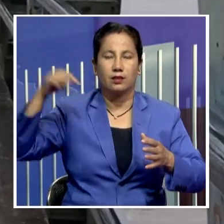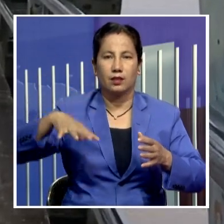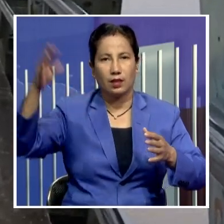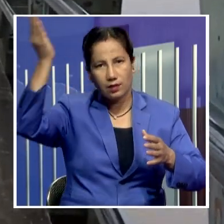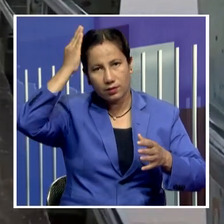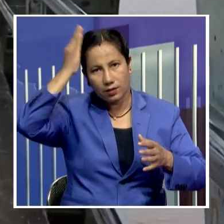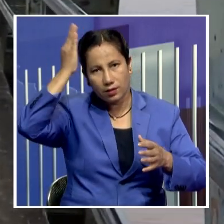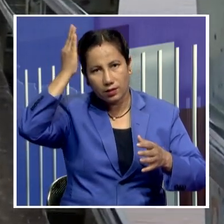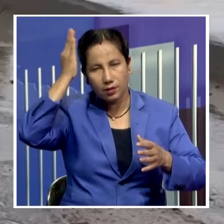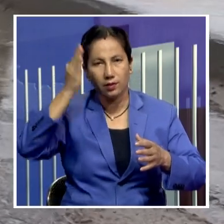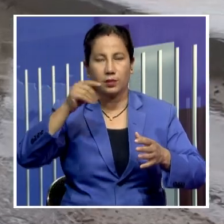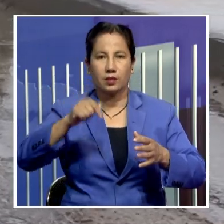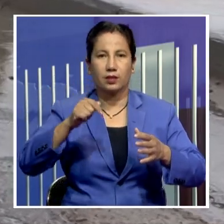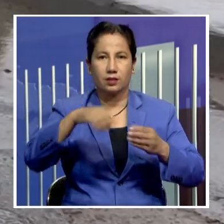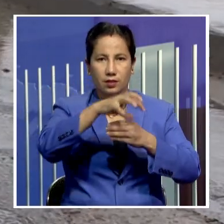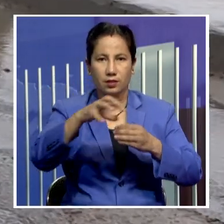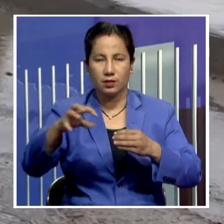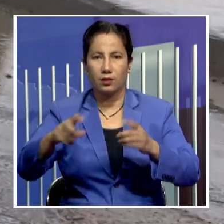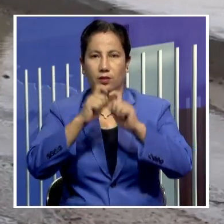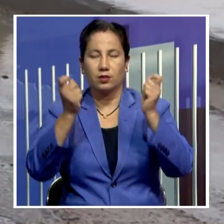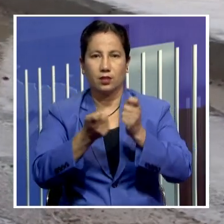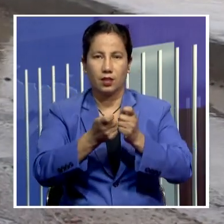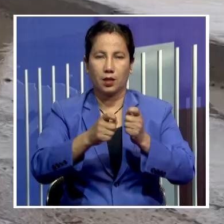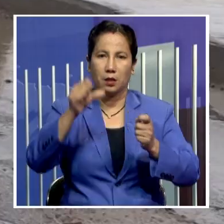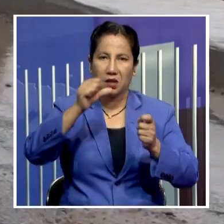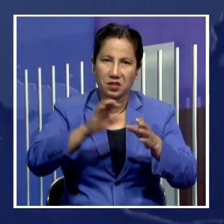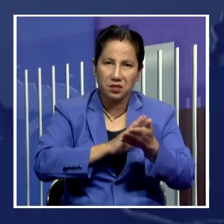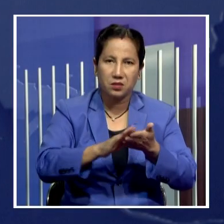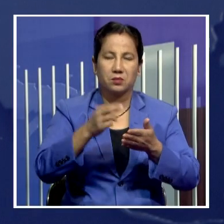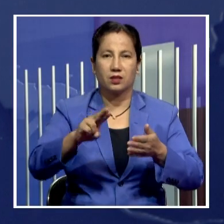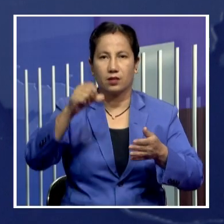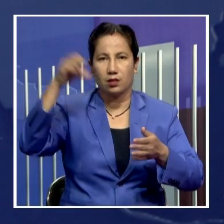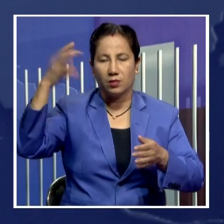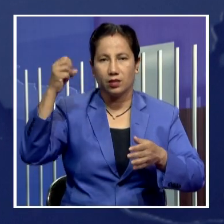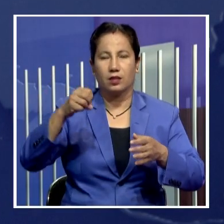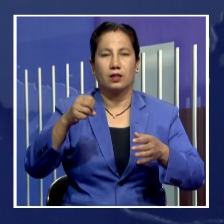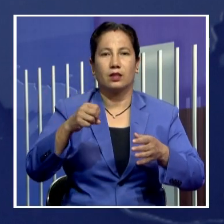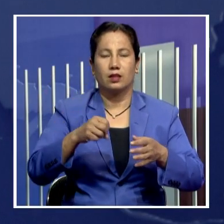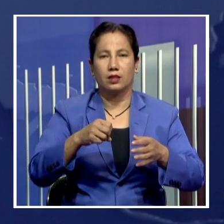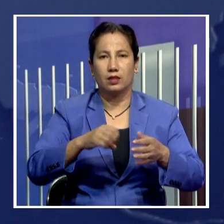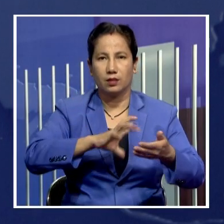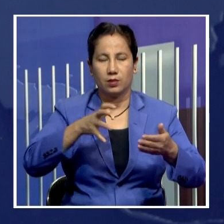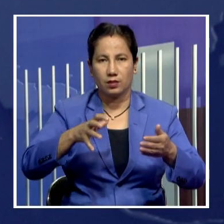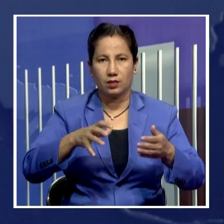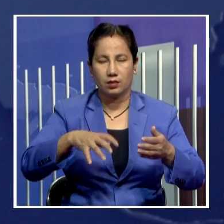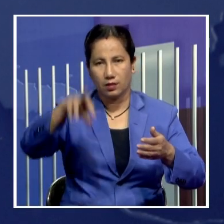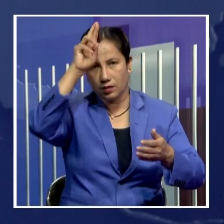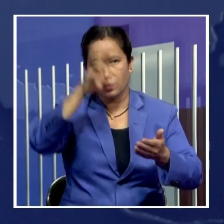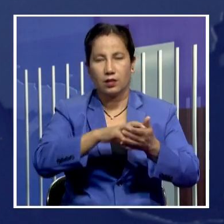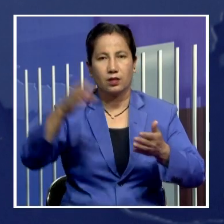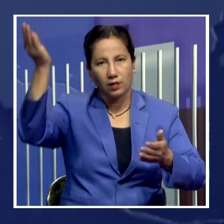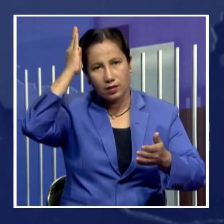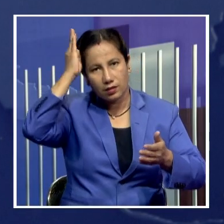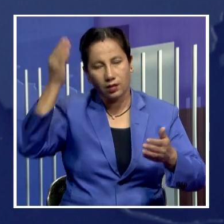धनगढीमा भने र त्यस आसपासका क्षेत्र जलमग्न बनेको छ। वर्षाका कारण प्रदेशको स्थायी राजधानी धनगढी बजार